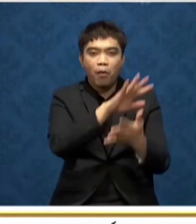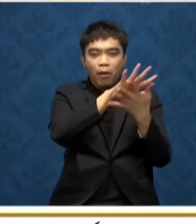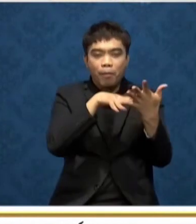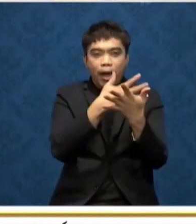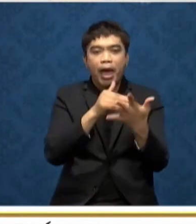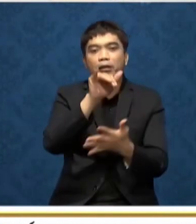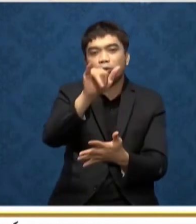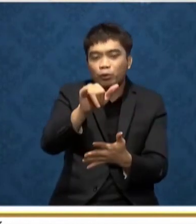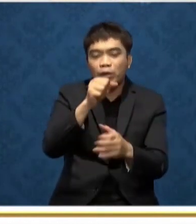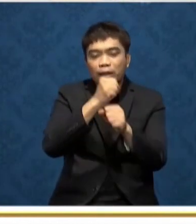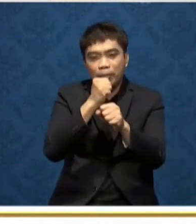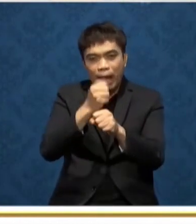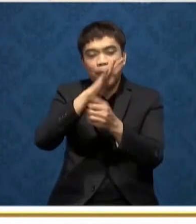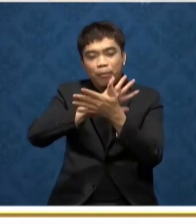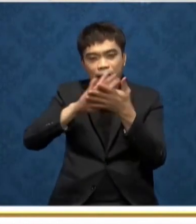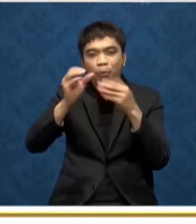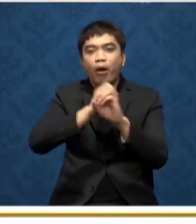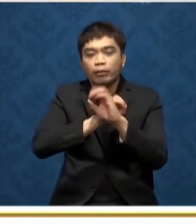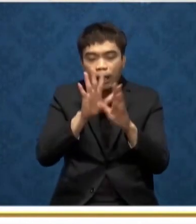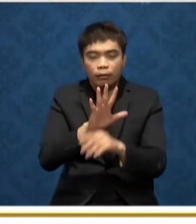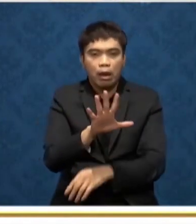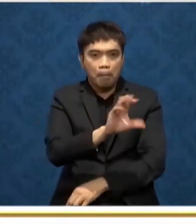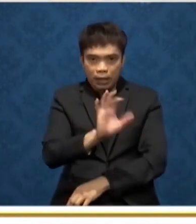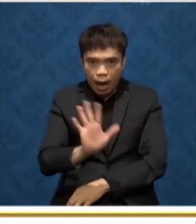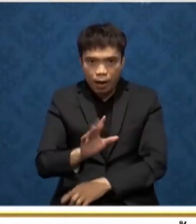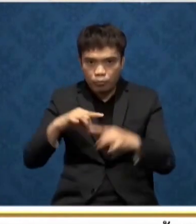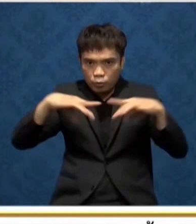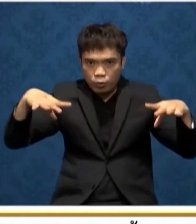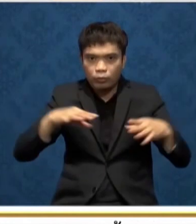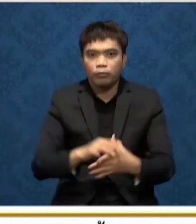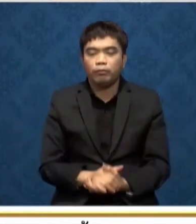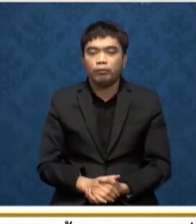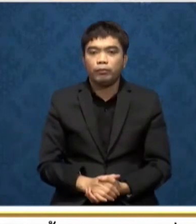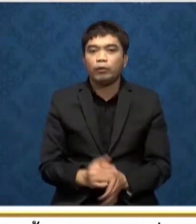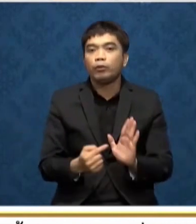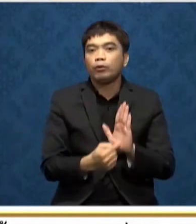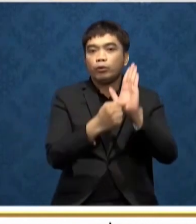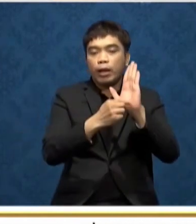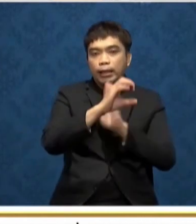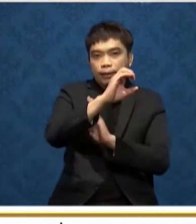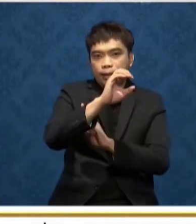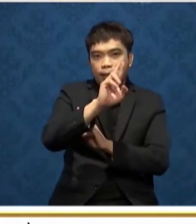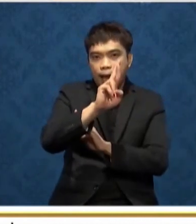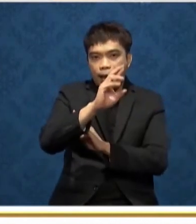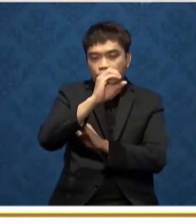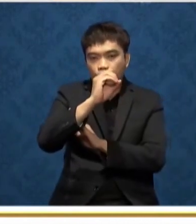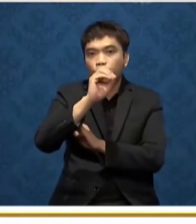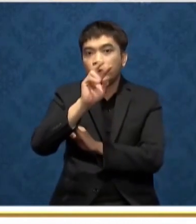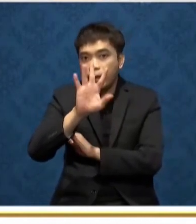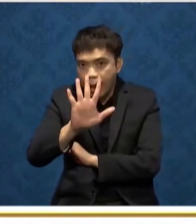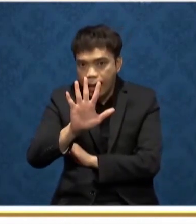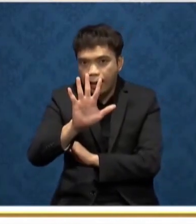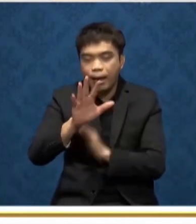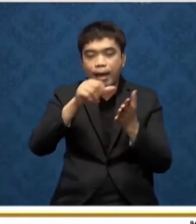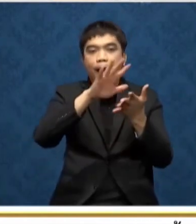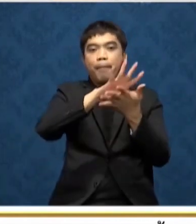ทธษาชาติมีผลงานออกมาเป็รปประทำยกตัวอย่างเช่นค่ะ ใน CR05 การดำเนินการของแผนการปิ